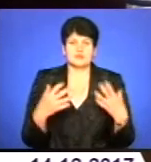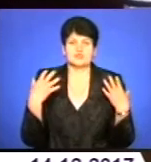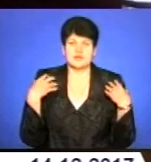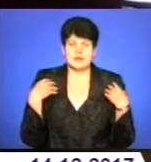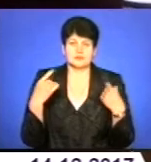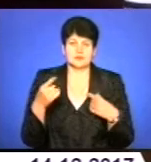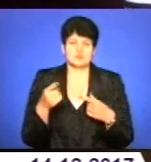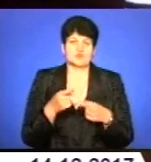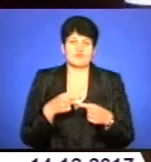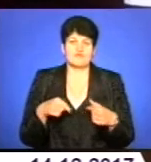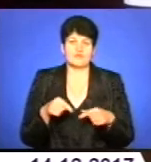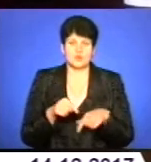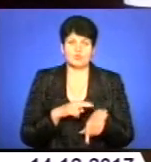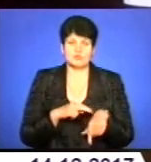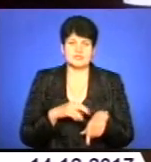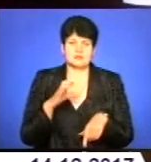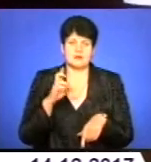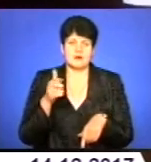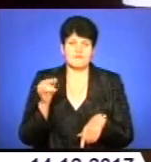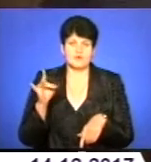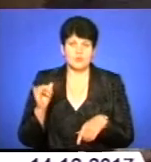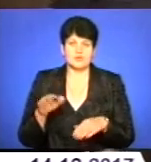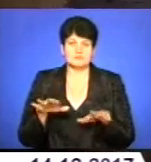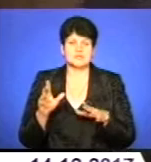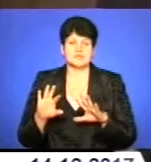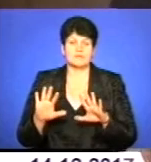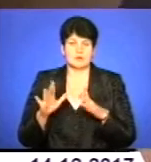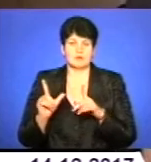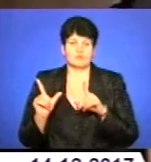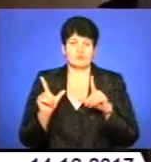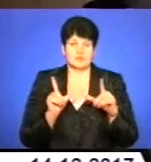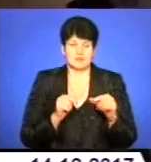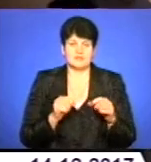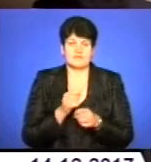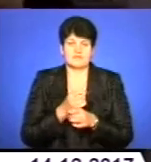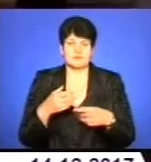відділу поліції Сергія Гаврилюка, на місце події виїхали вибухотехніки,